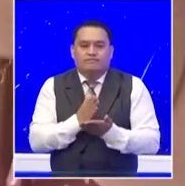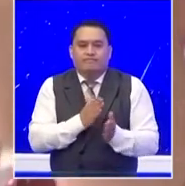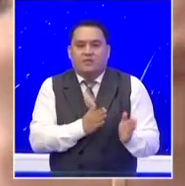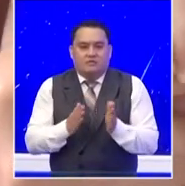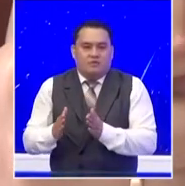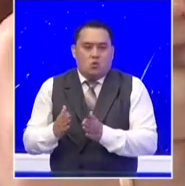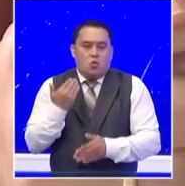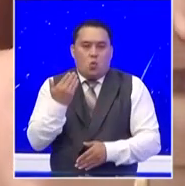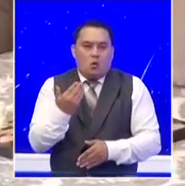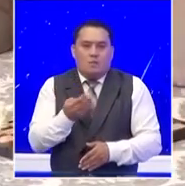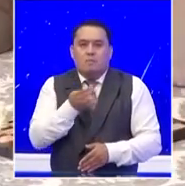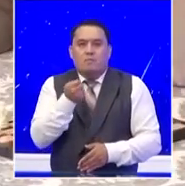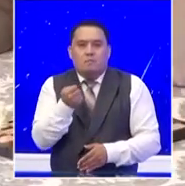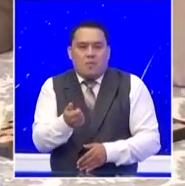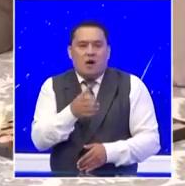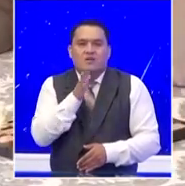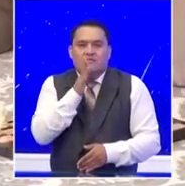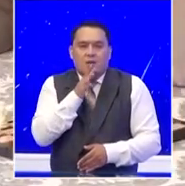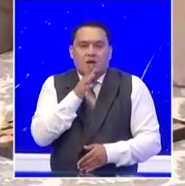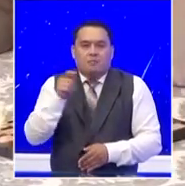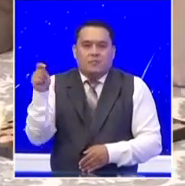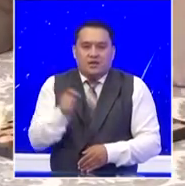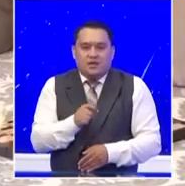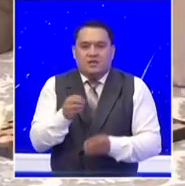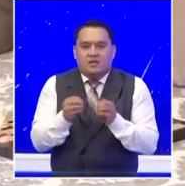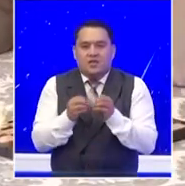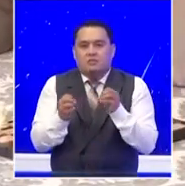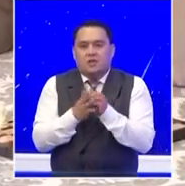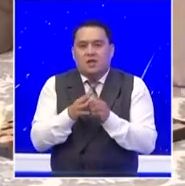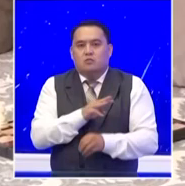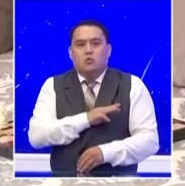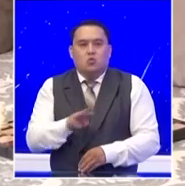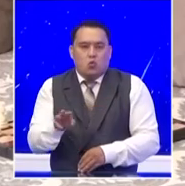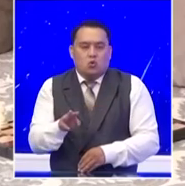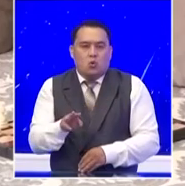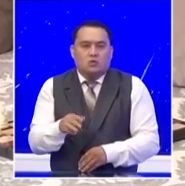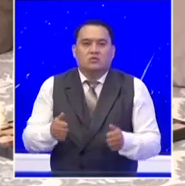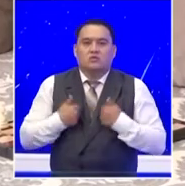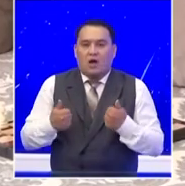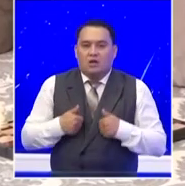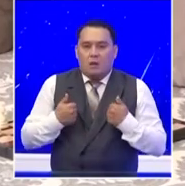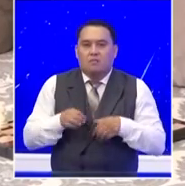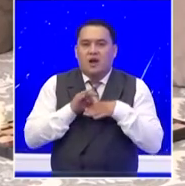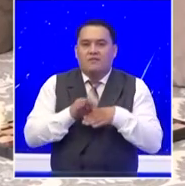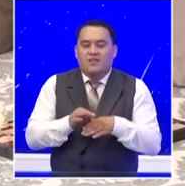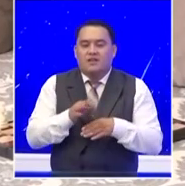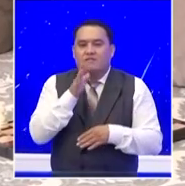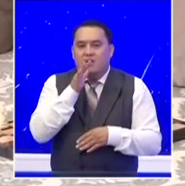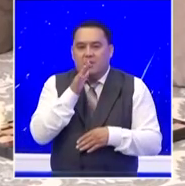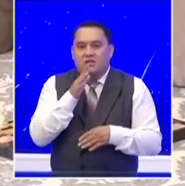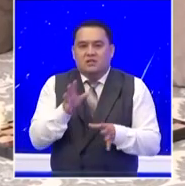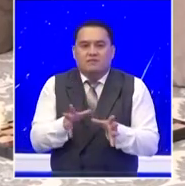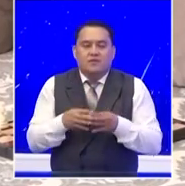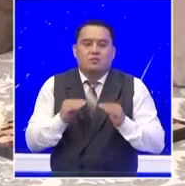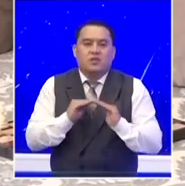Хоть у него очень мало времени, если он даже прибежит там на 10-15 минут, он старается провести это время со